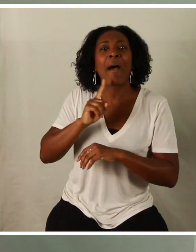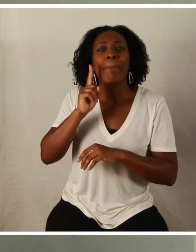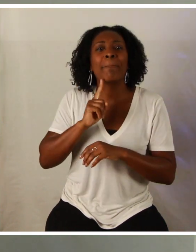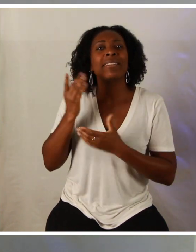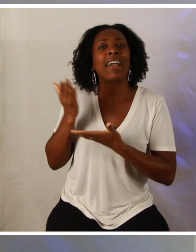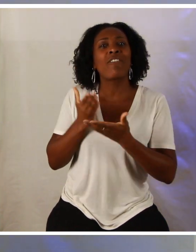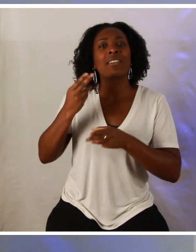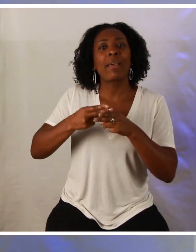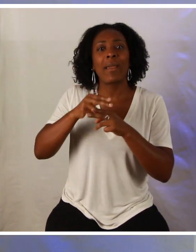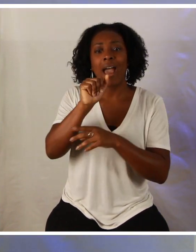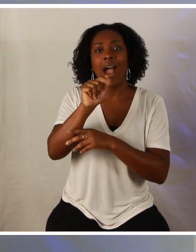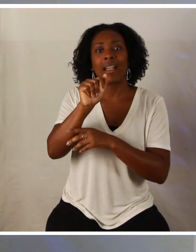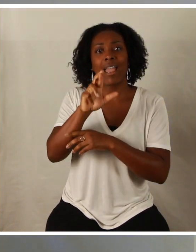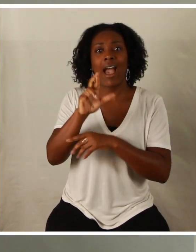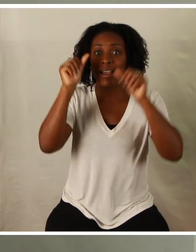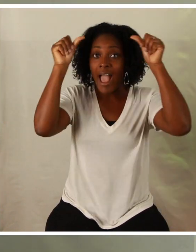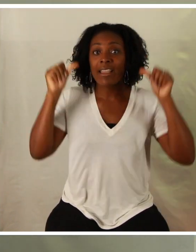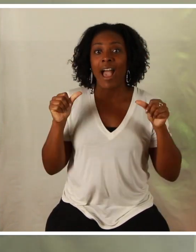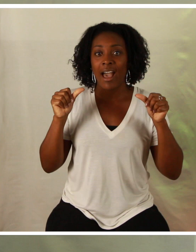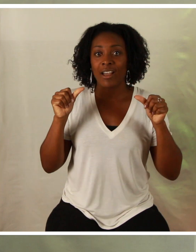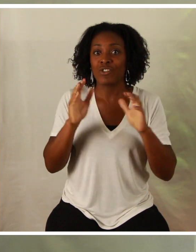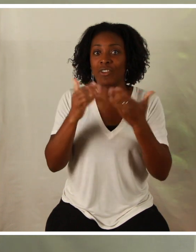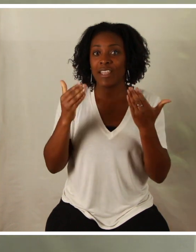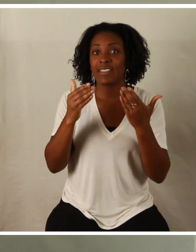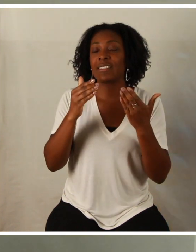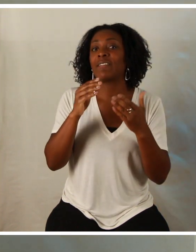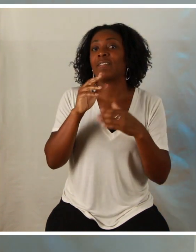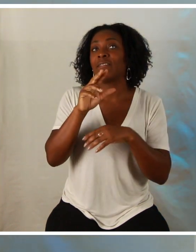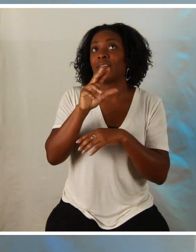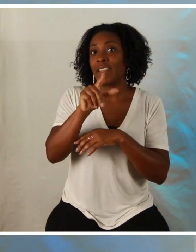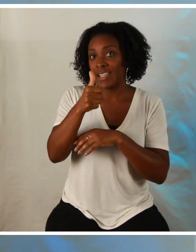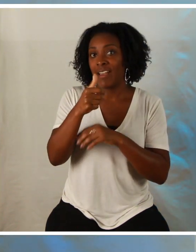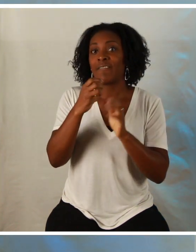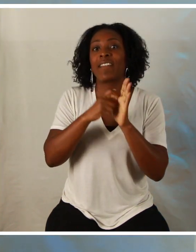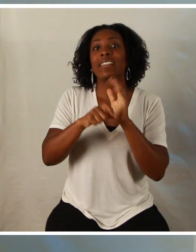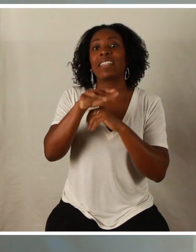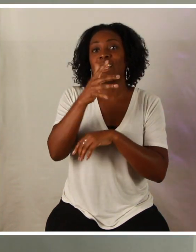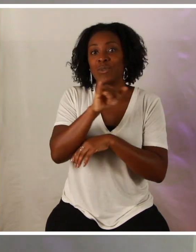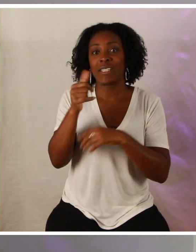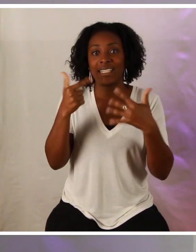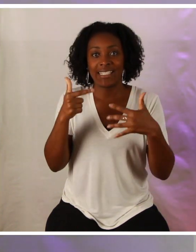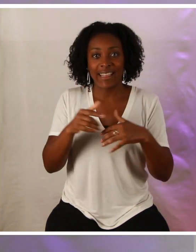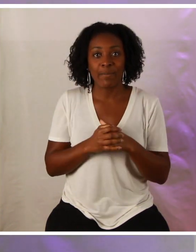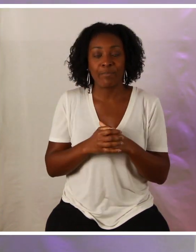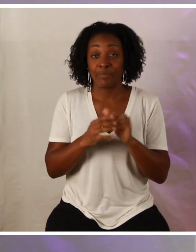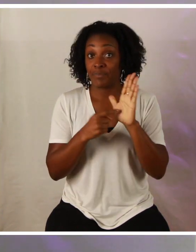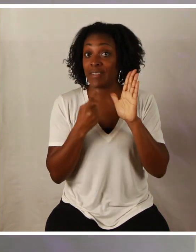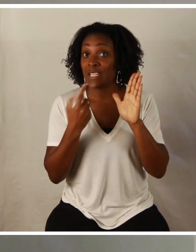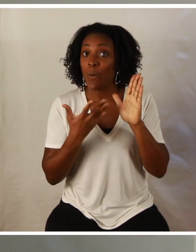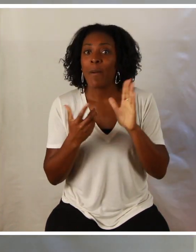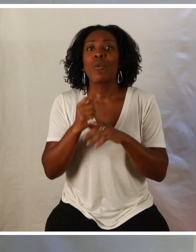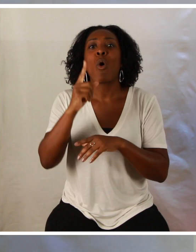trouve dans Genèse chapitre 21, versets 15 à 17. La Bible nous dit: quand l'eau de